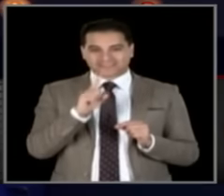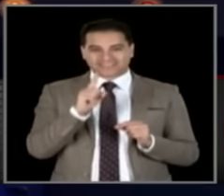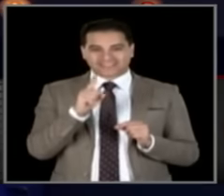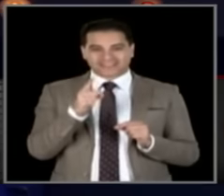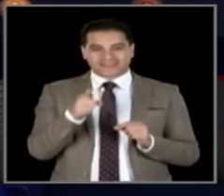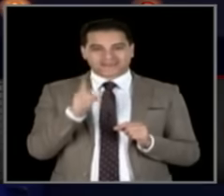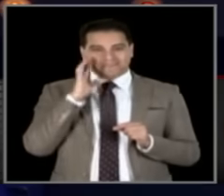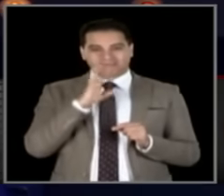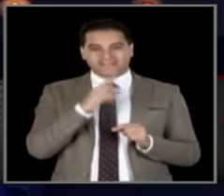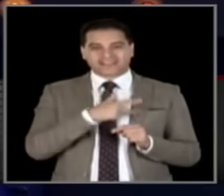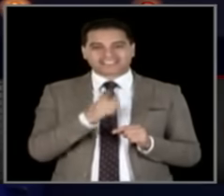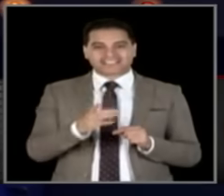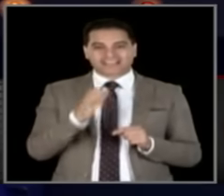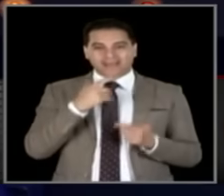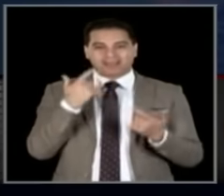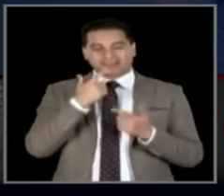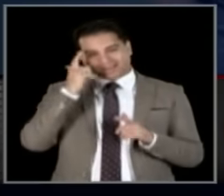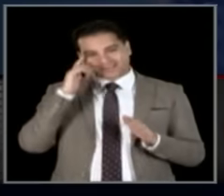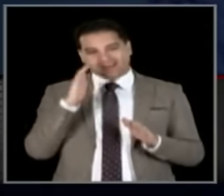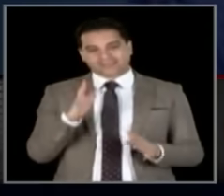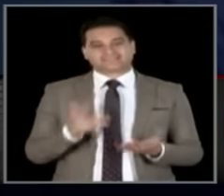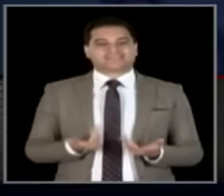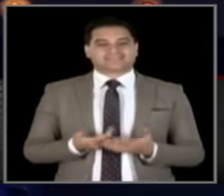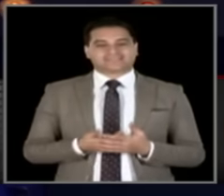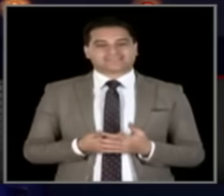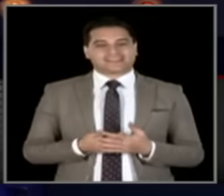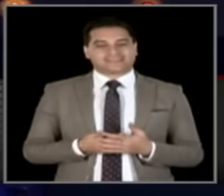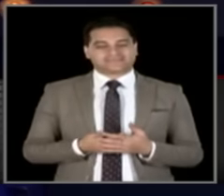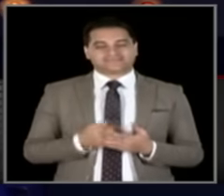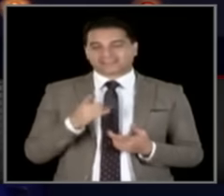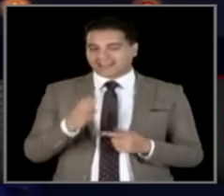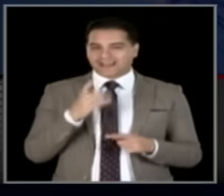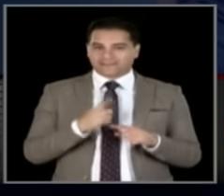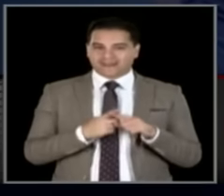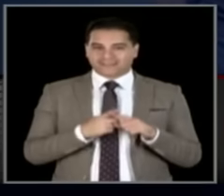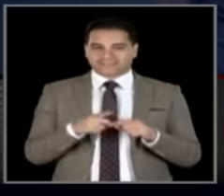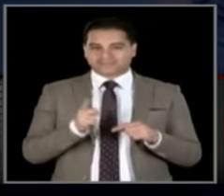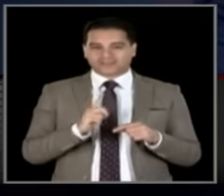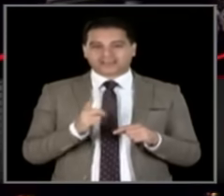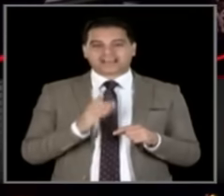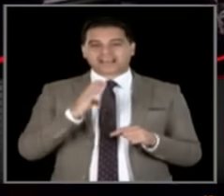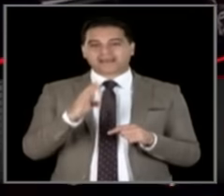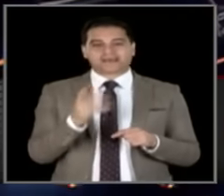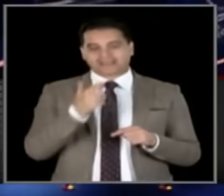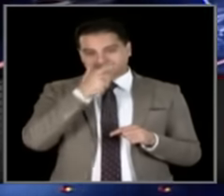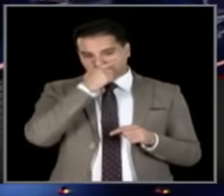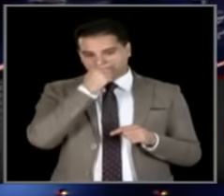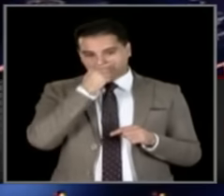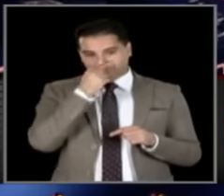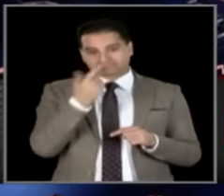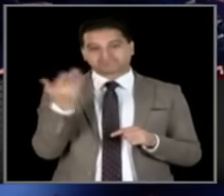المعروفة. ولا مميزة ولا حاجة، لما تعرفي الإجابة دلوقتي هتتخضي. طبعاً إجابة خاطئة. الإجابة إيه يا جماعة؟